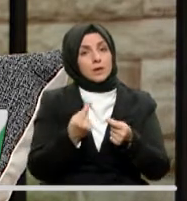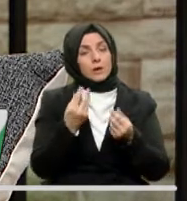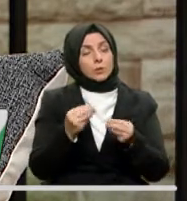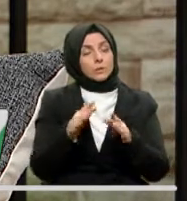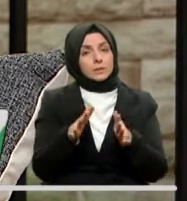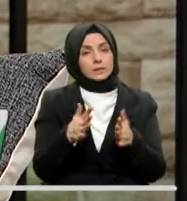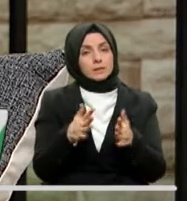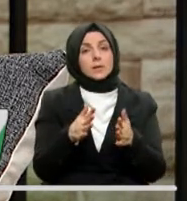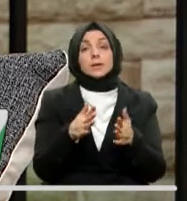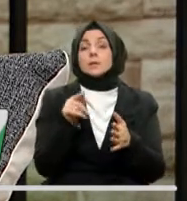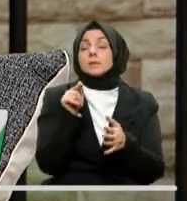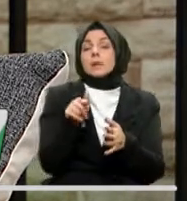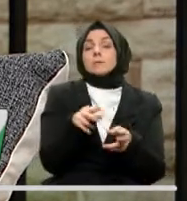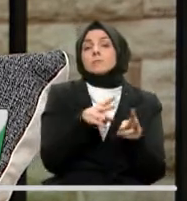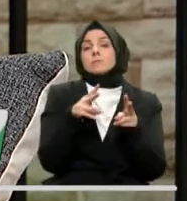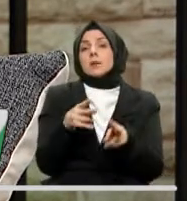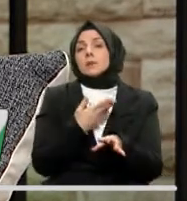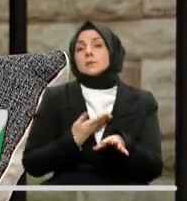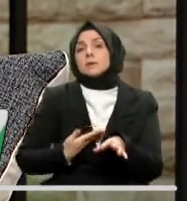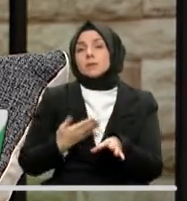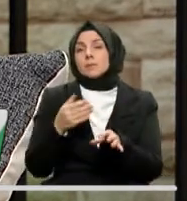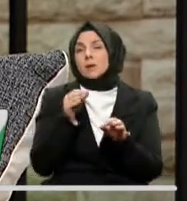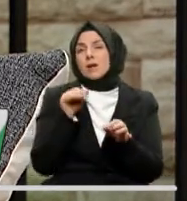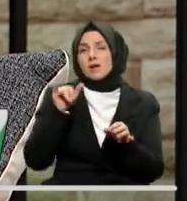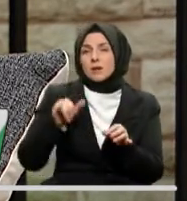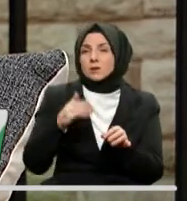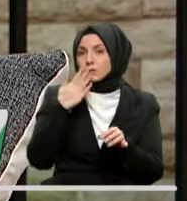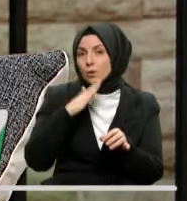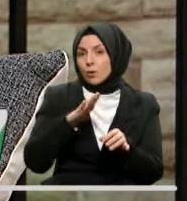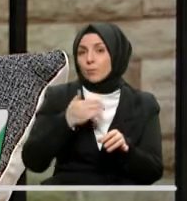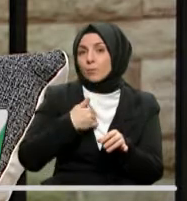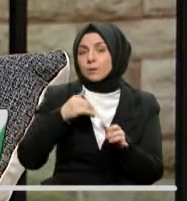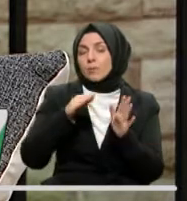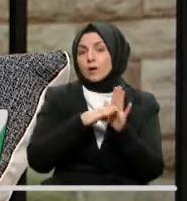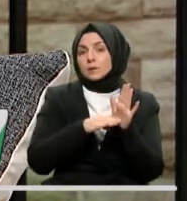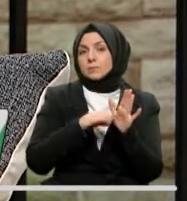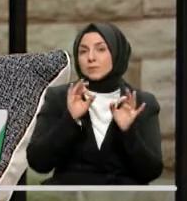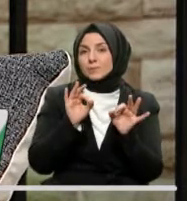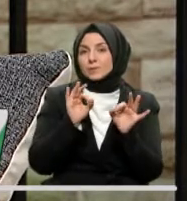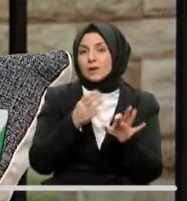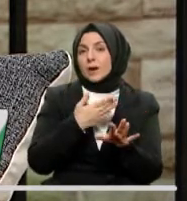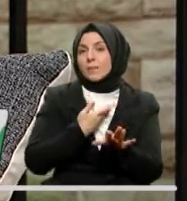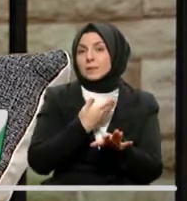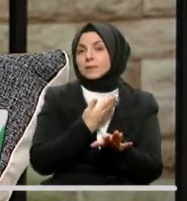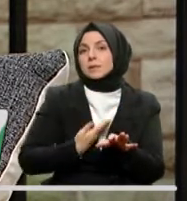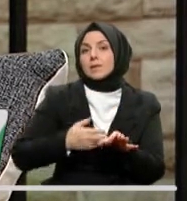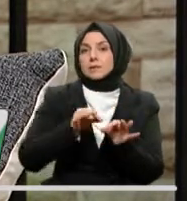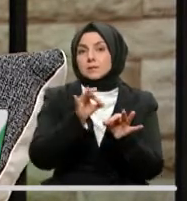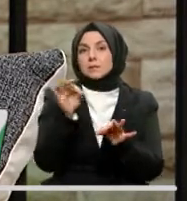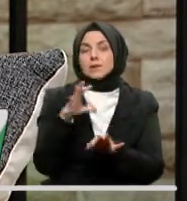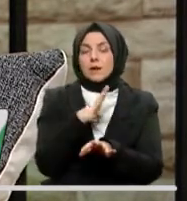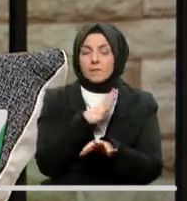zaten sevilmeyi hak etmiyorsun neden hak etmiyorum seviyorum ya benim hayatımda muhakkak beni seven insanlar var